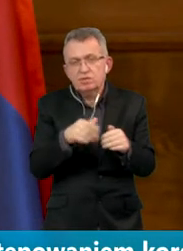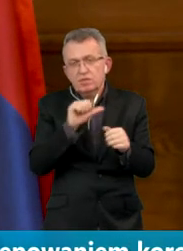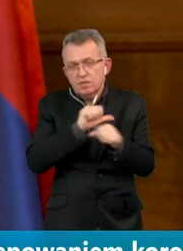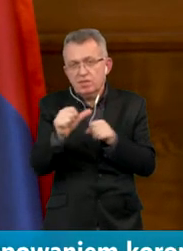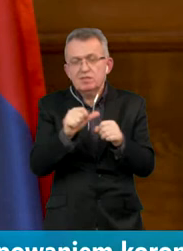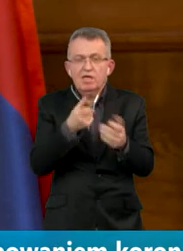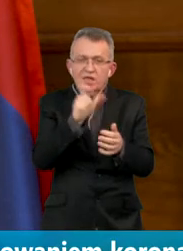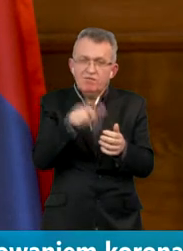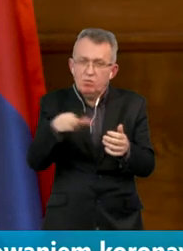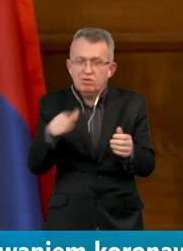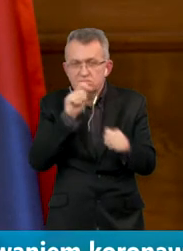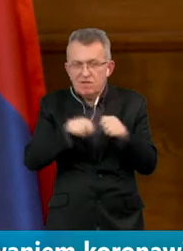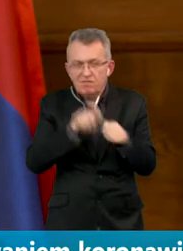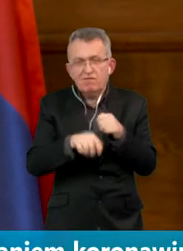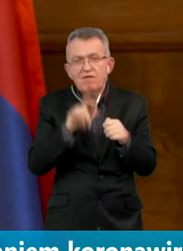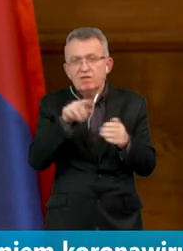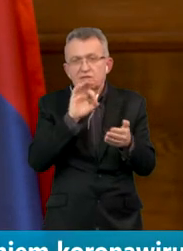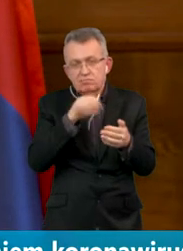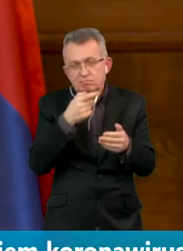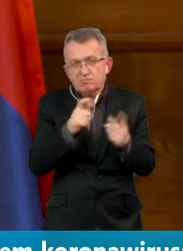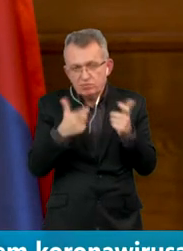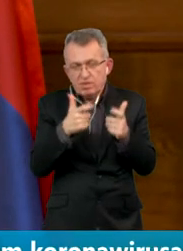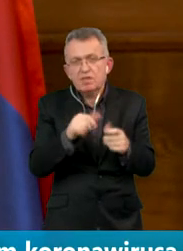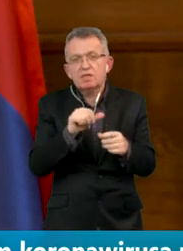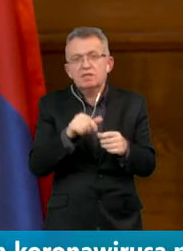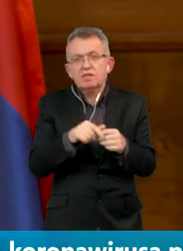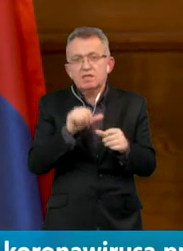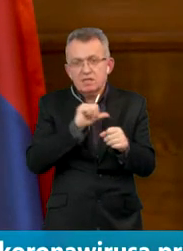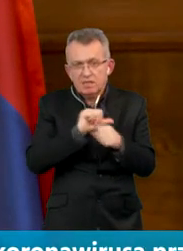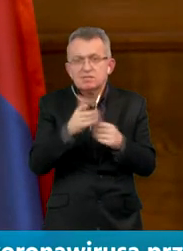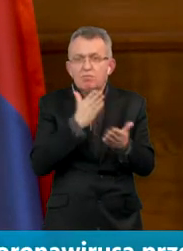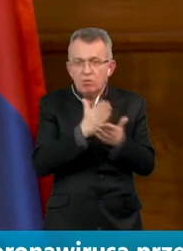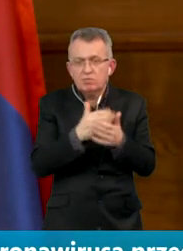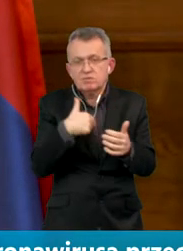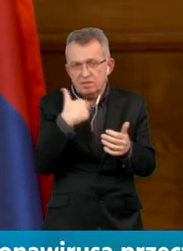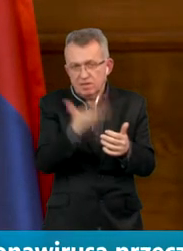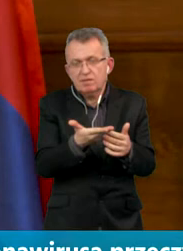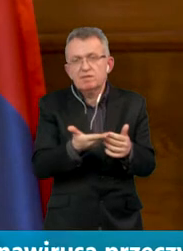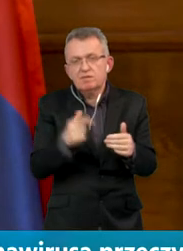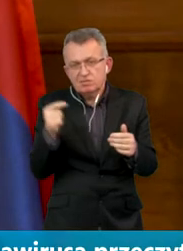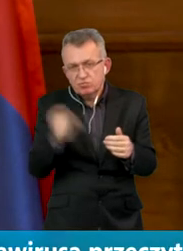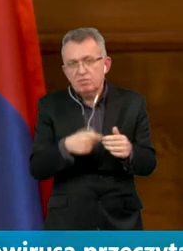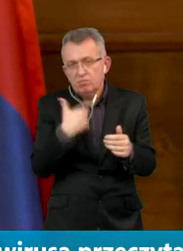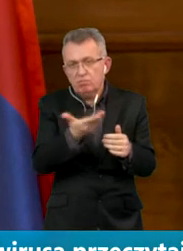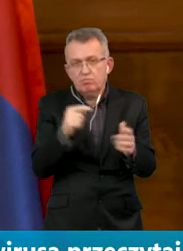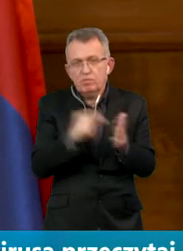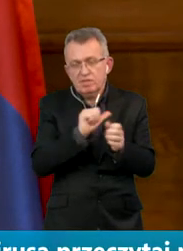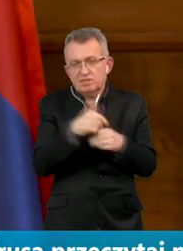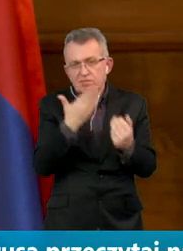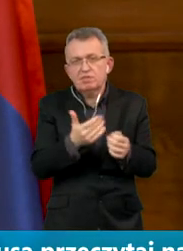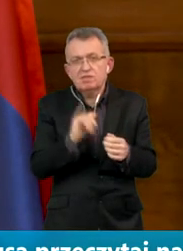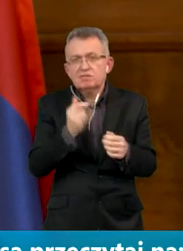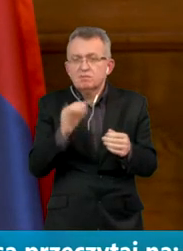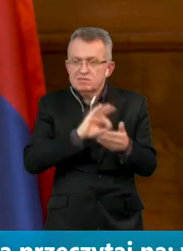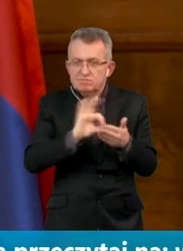rozpatrywana indywidualnie, ale w takich przypadkach rzeczywiście ta pomoc się należy i ona jest przyznawana. Trzeba tylko odpowiedni